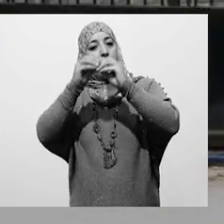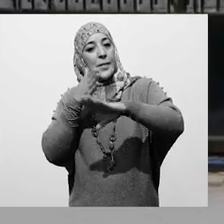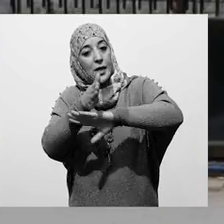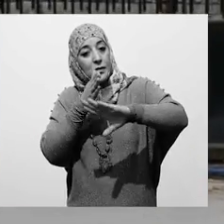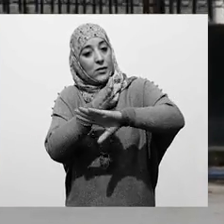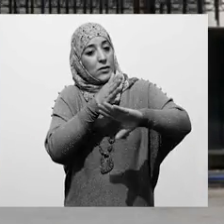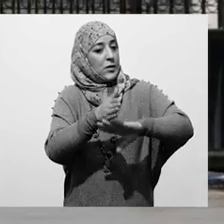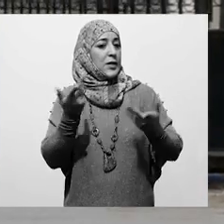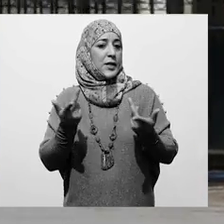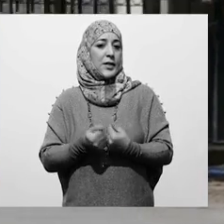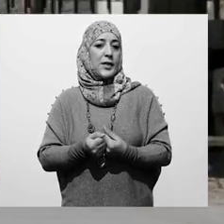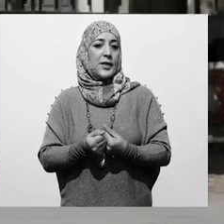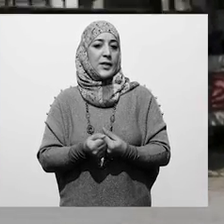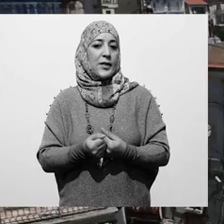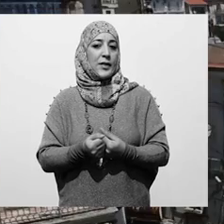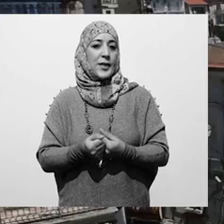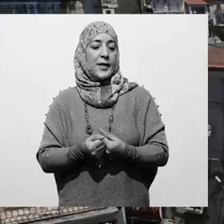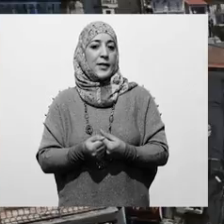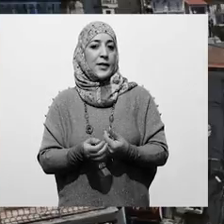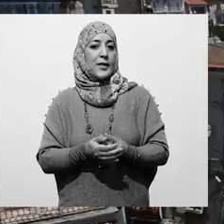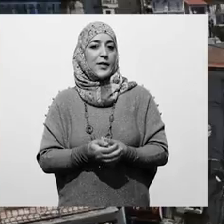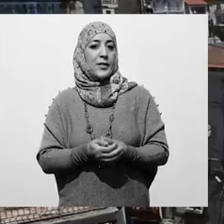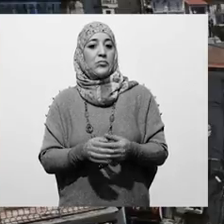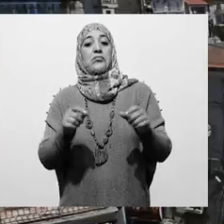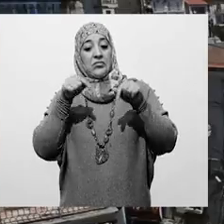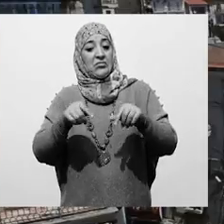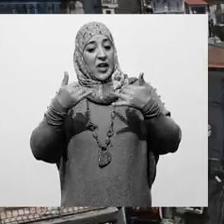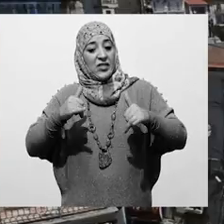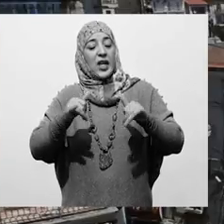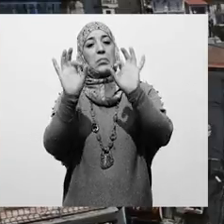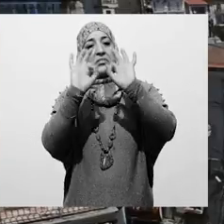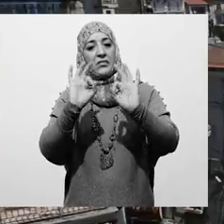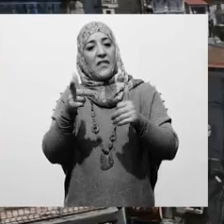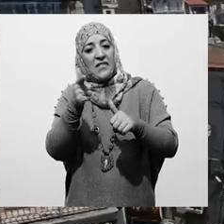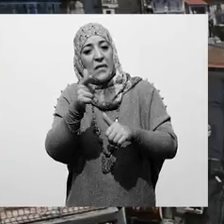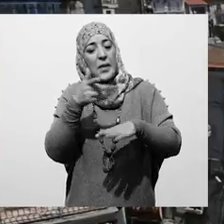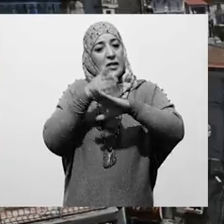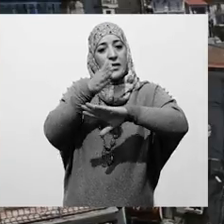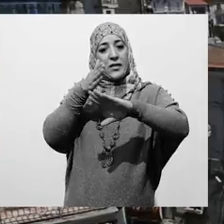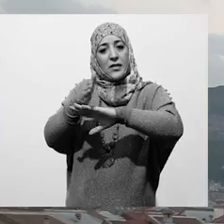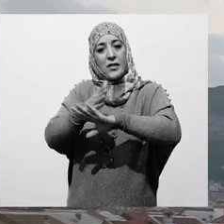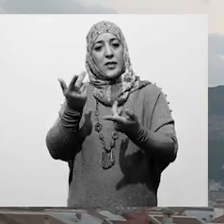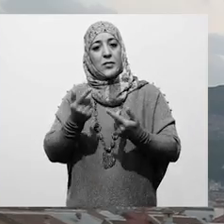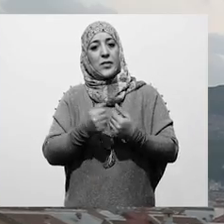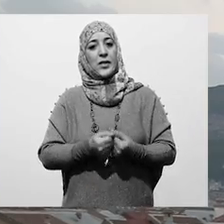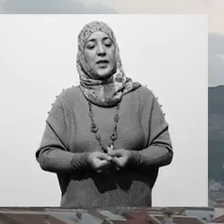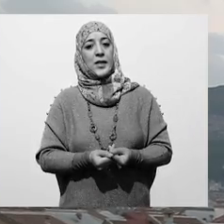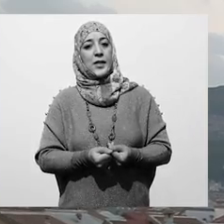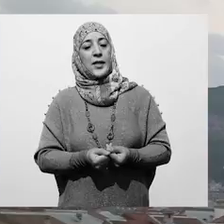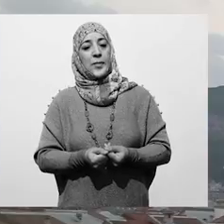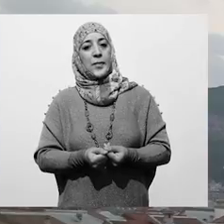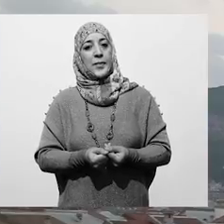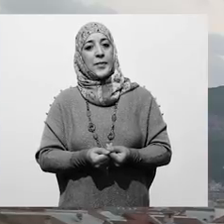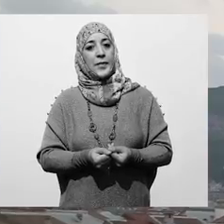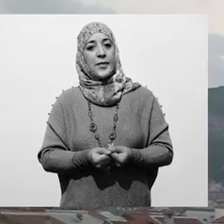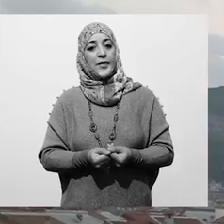problème d'accessibilité. L'accessibilité chez nous, presque, il n'y pas d'accessibilité. Que ce soit les immeubles de